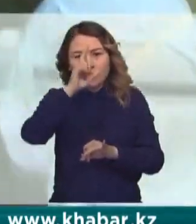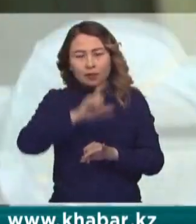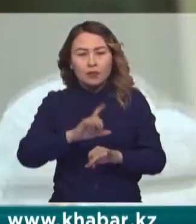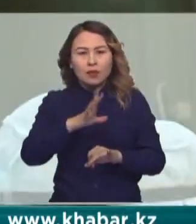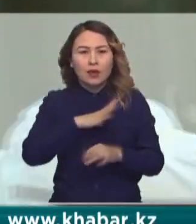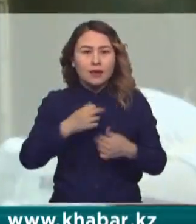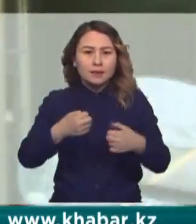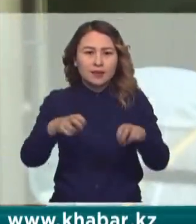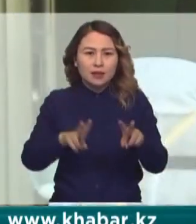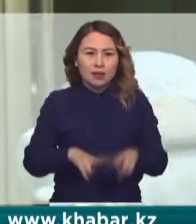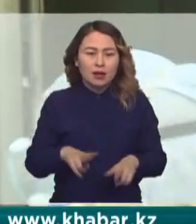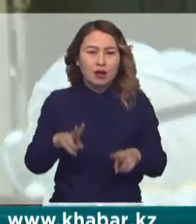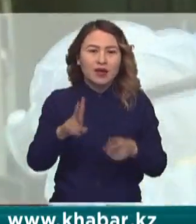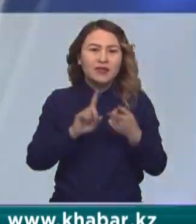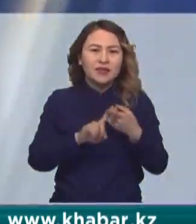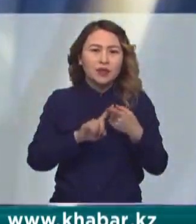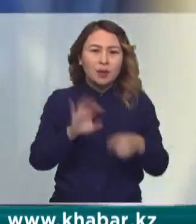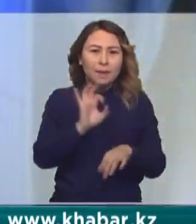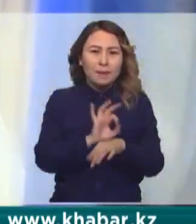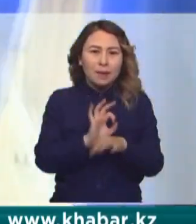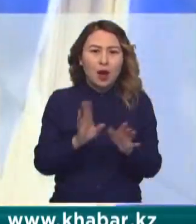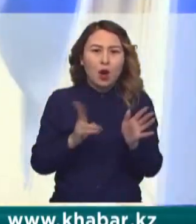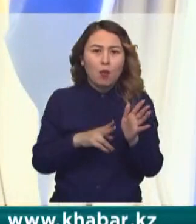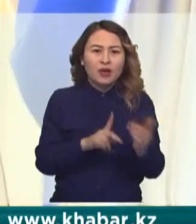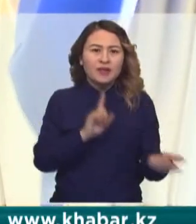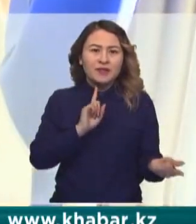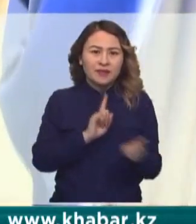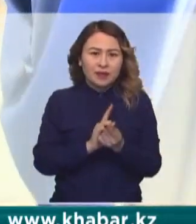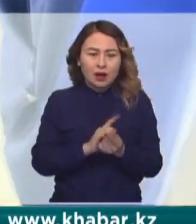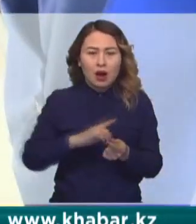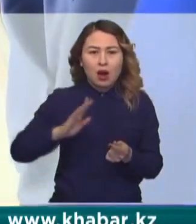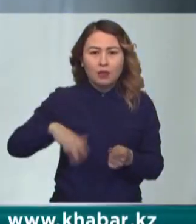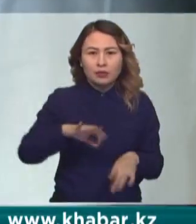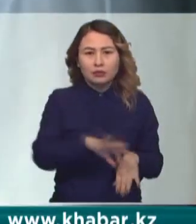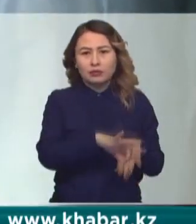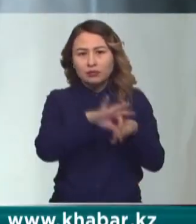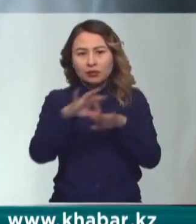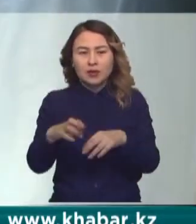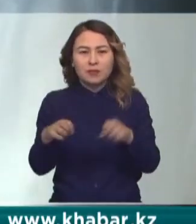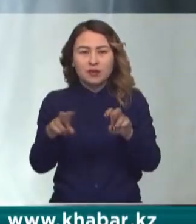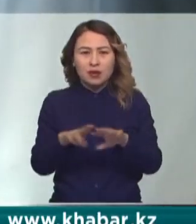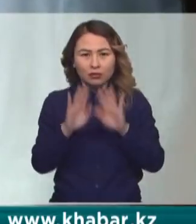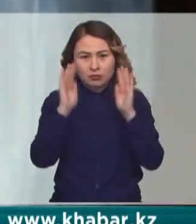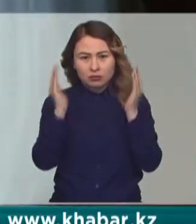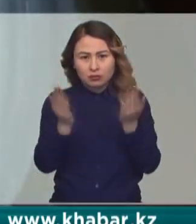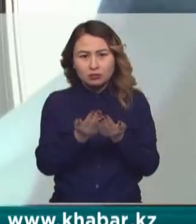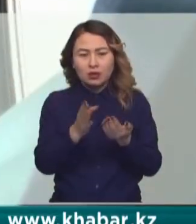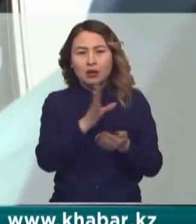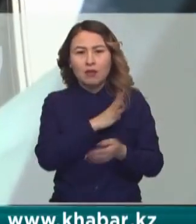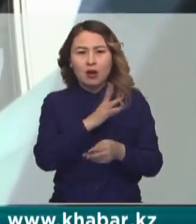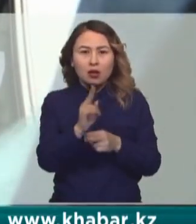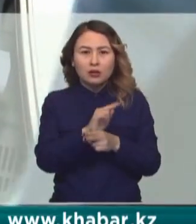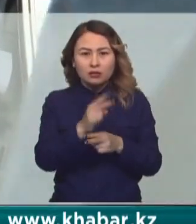әуелі мамандарына тәж вирусын жұқтырғандарды пойыздан қарсы алды, сосын оларды арнайы бокстарға жайғастырып, стационарлық және